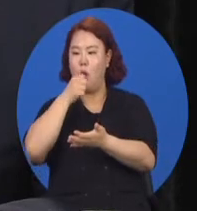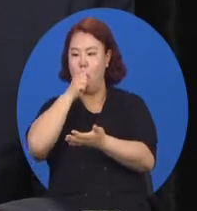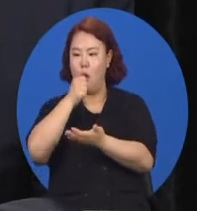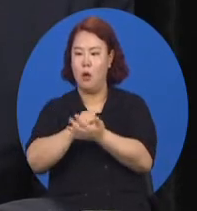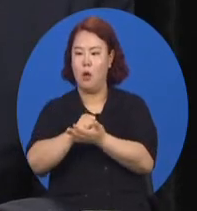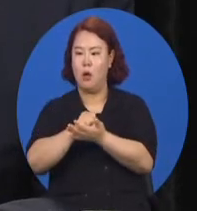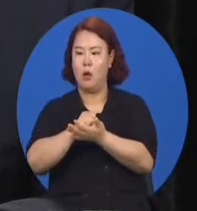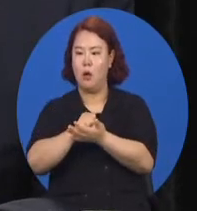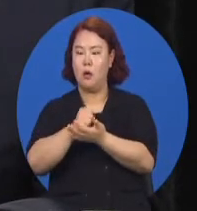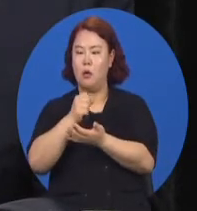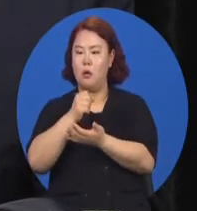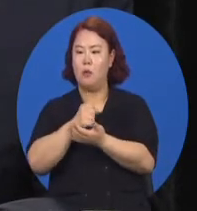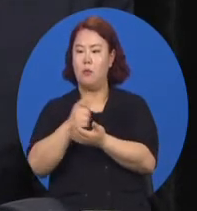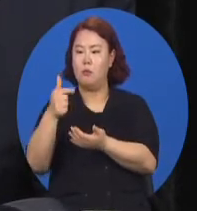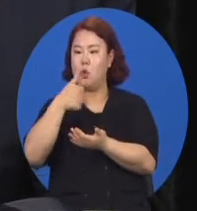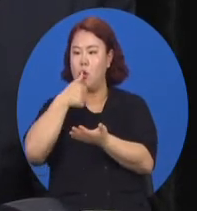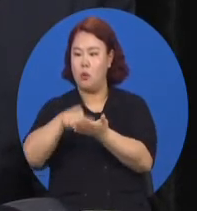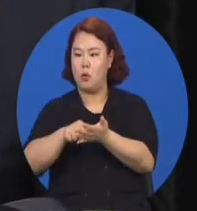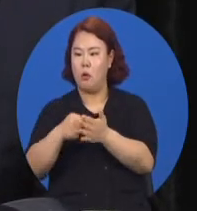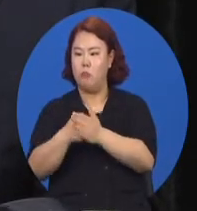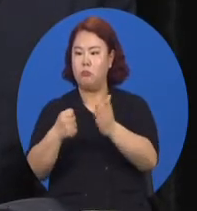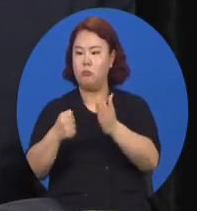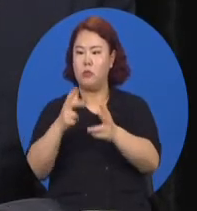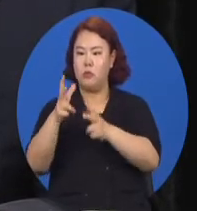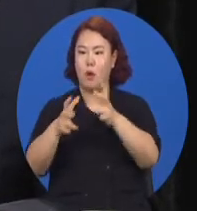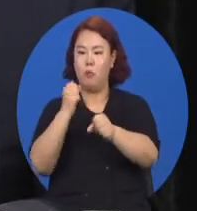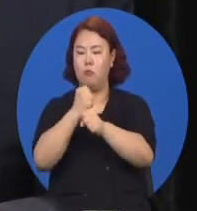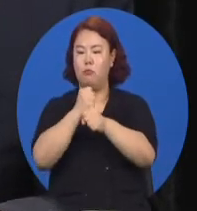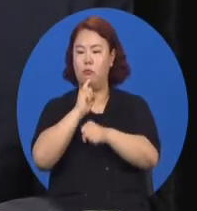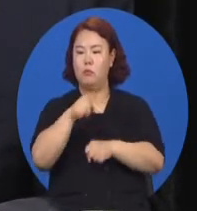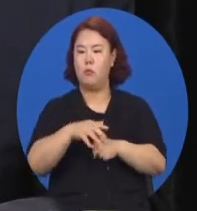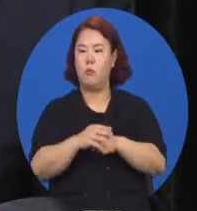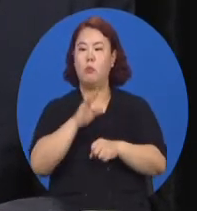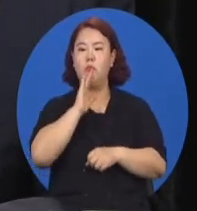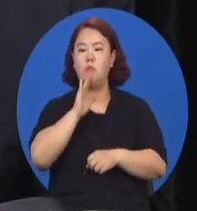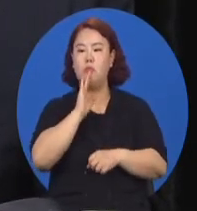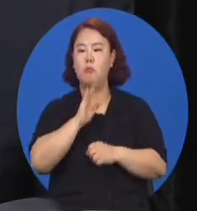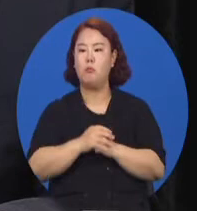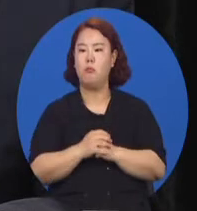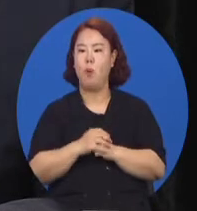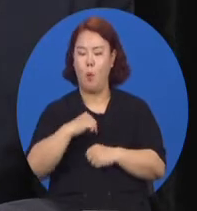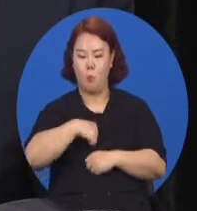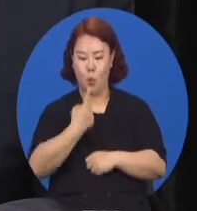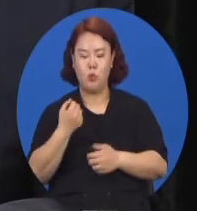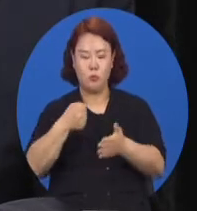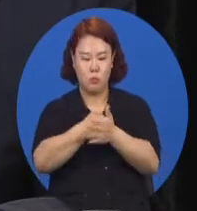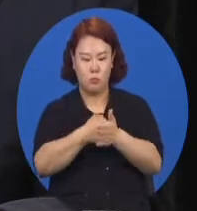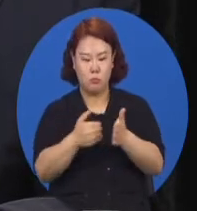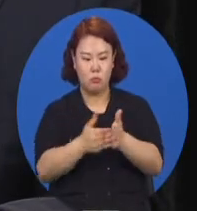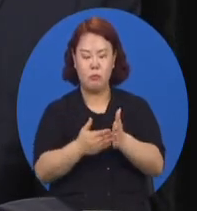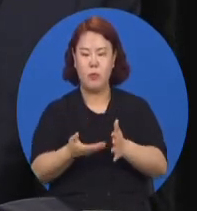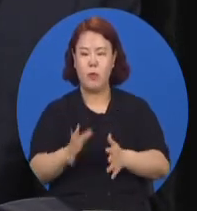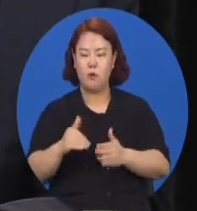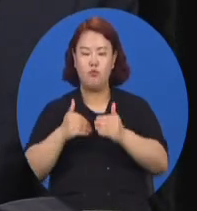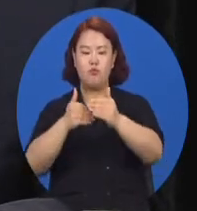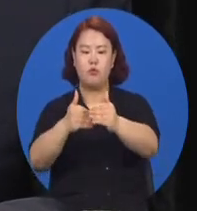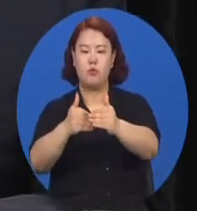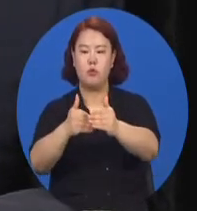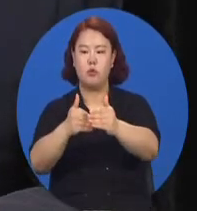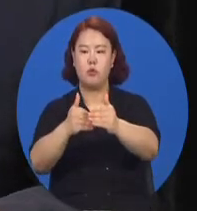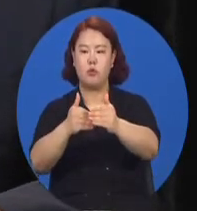답변 예 맞아 해주시죠. 예예. 예. 맞죠. 본인이 결정하고 예, 그거를 다시 그렇죠. 그래서 예. 추진하려고